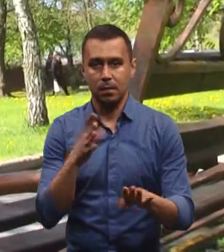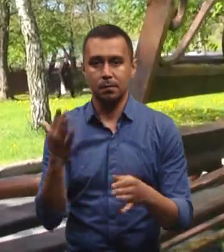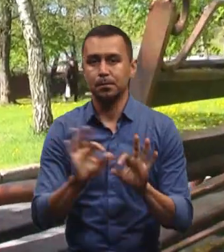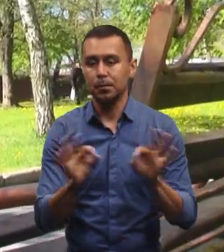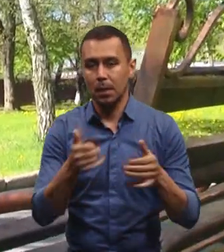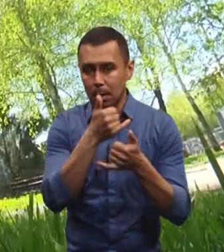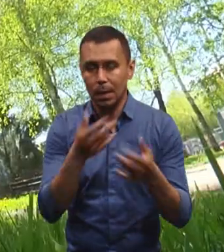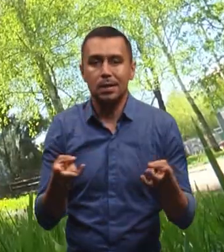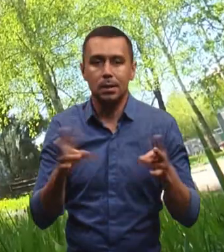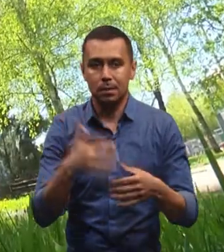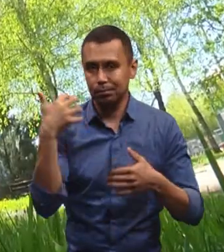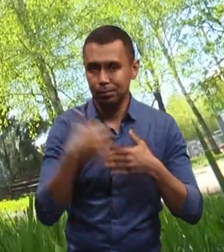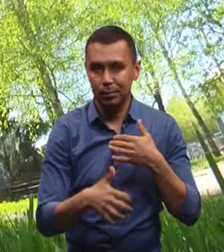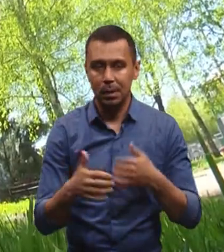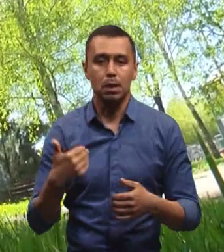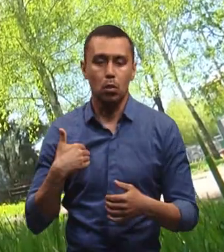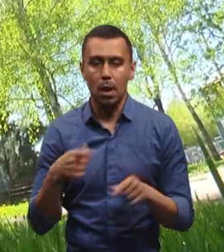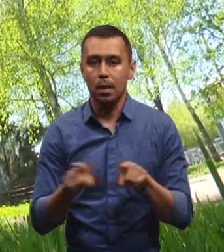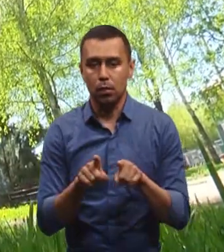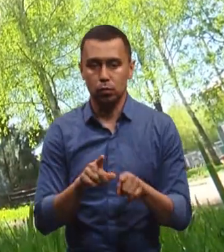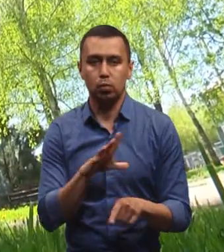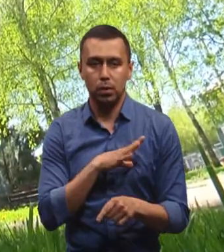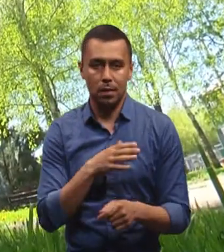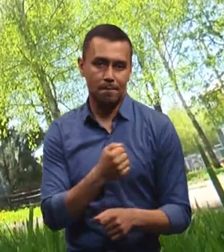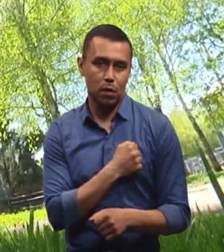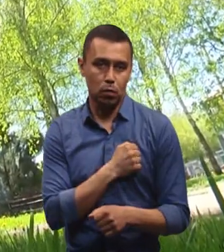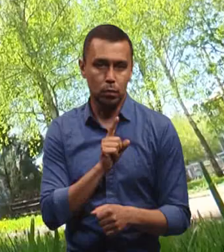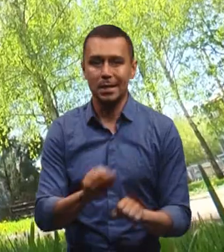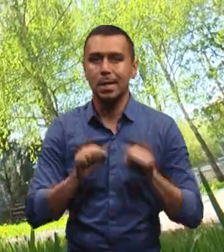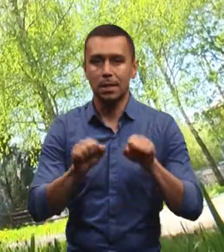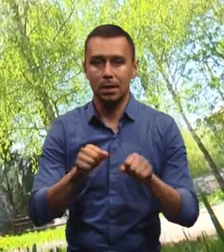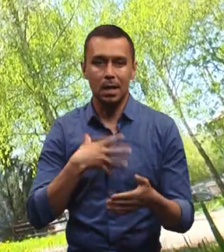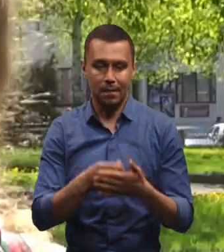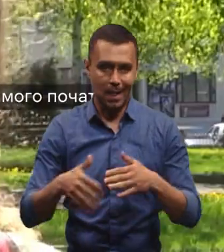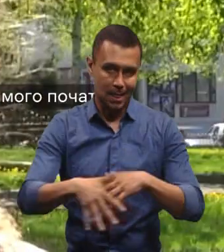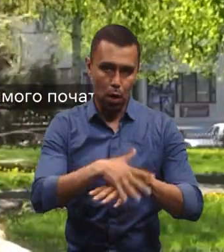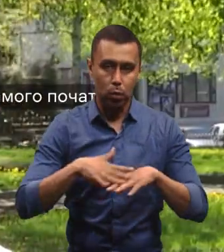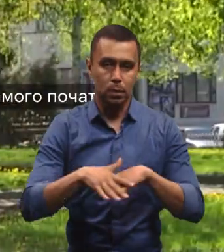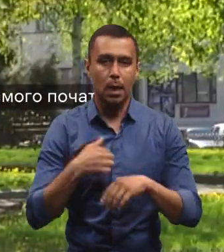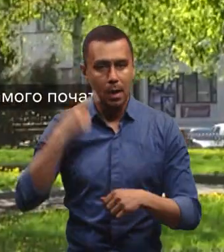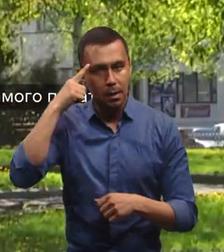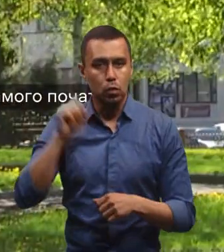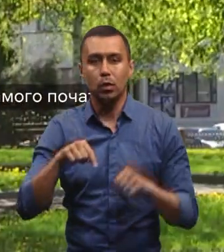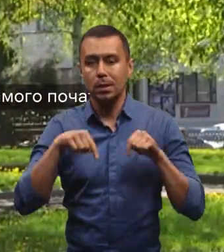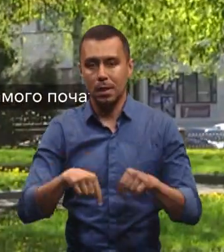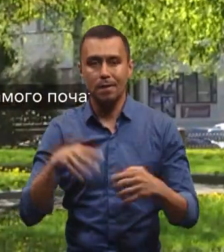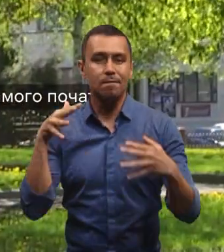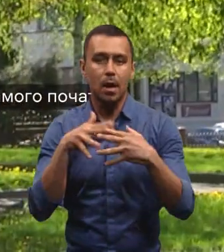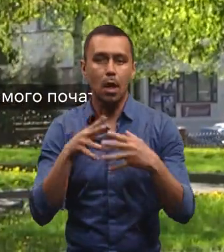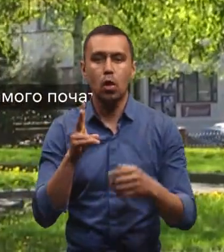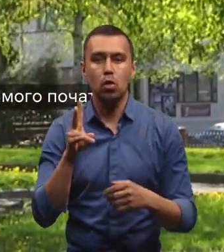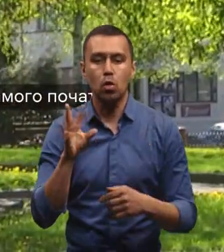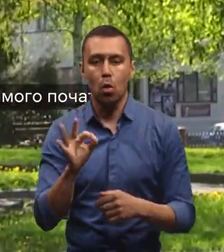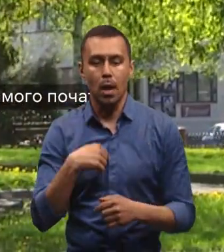не могла залишатися осторонь, захотіла також стати військовою, аби захищати свій народ. Я знала, что здесь война, но